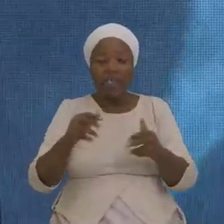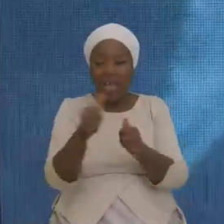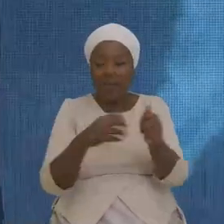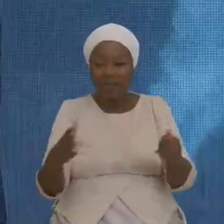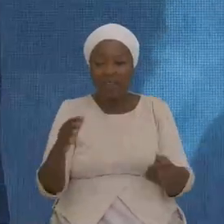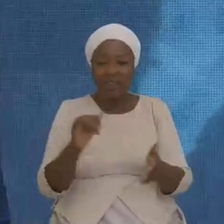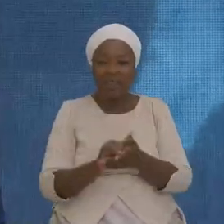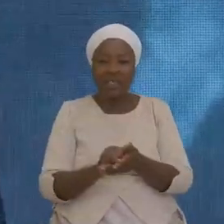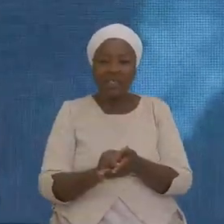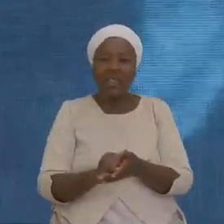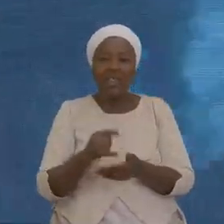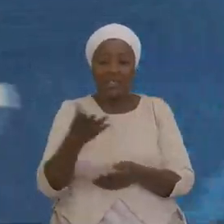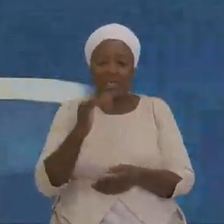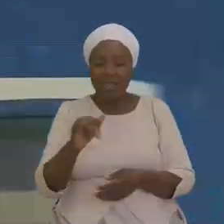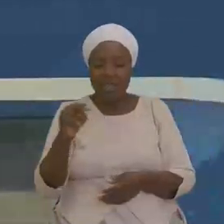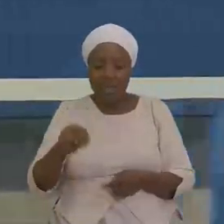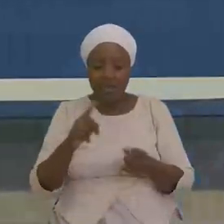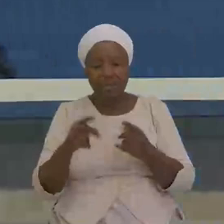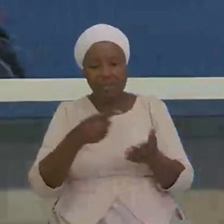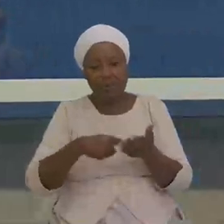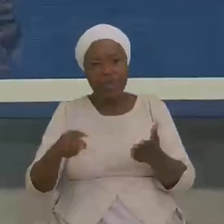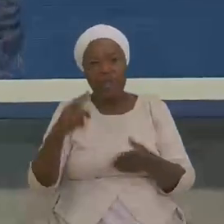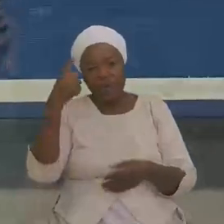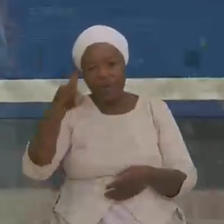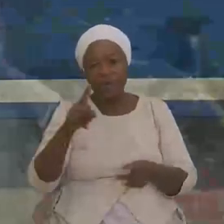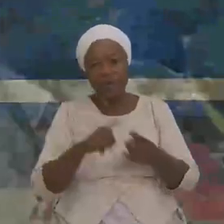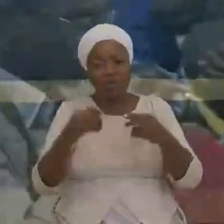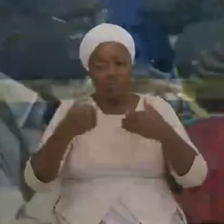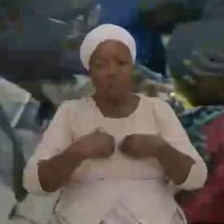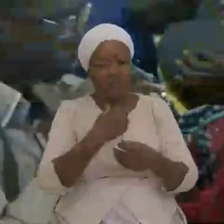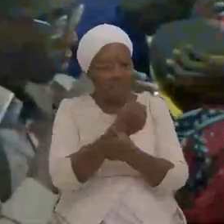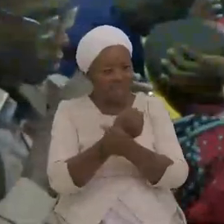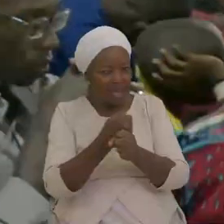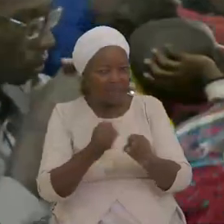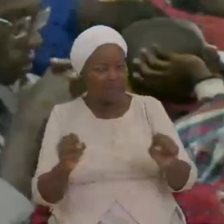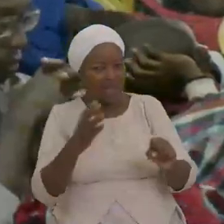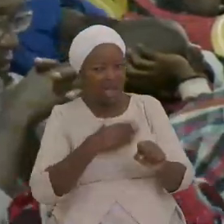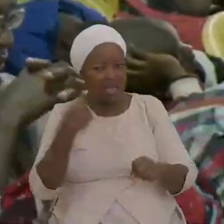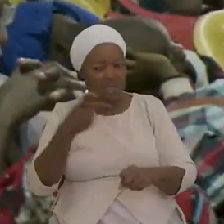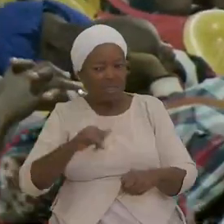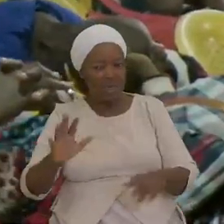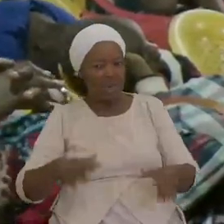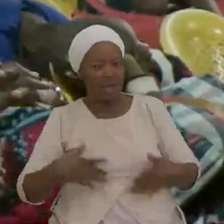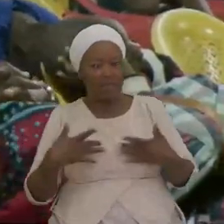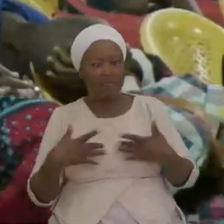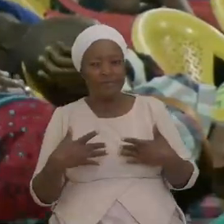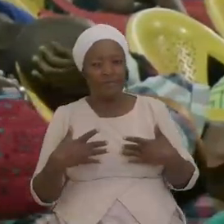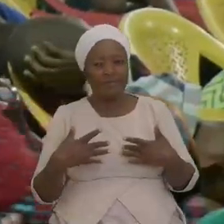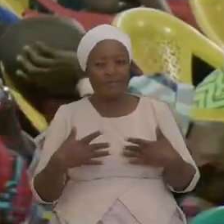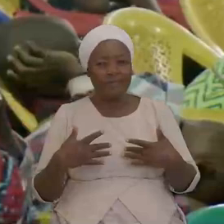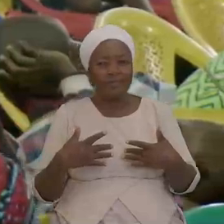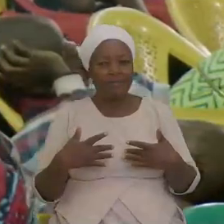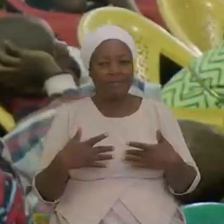Christ a payé tout ce qu'il faut payer pour que tu aies le salut et la vie éternelle.